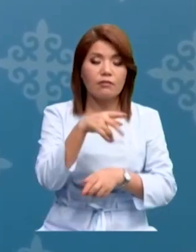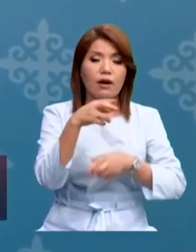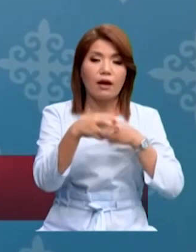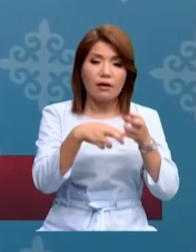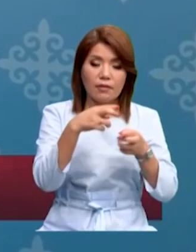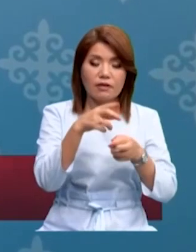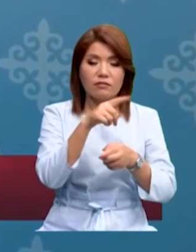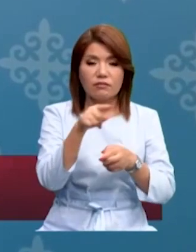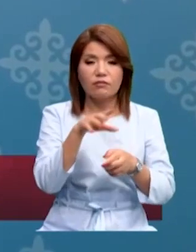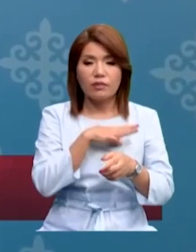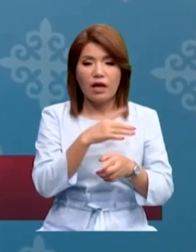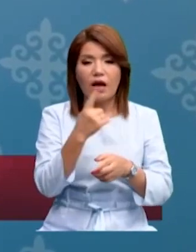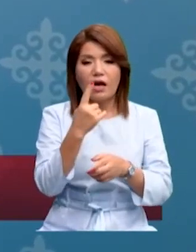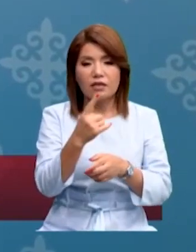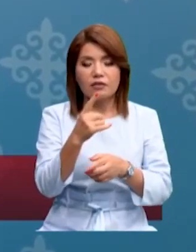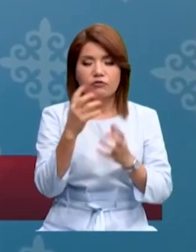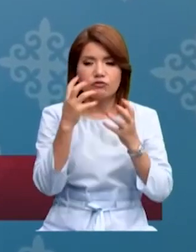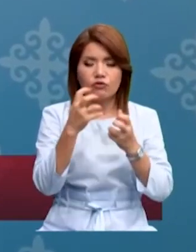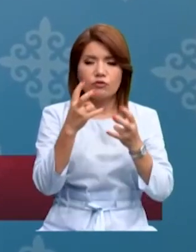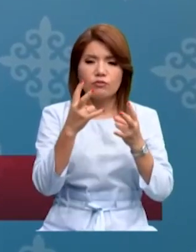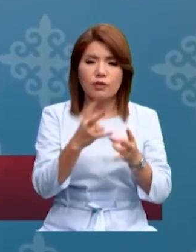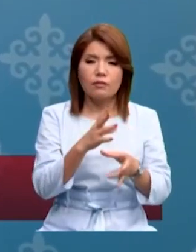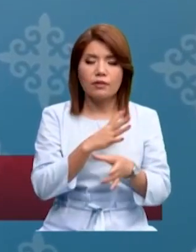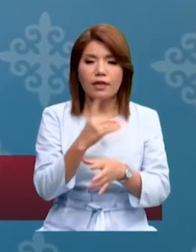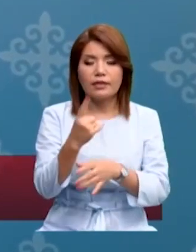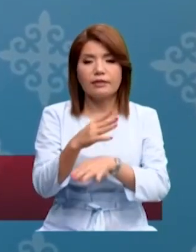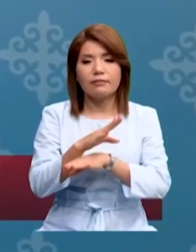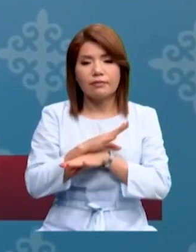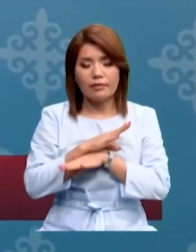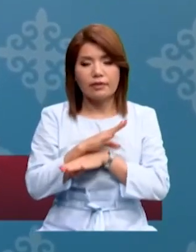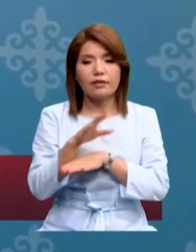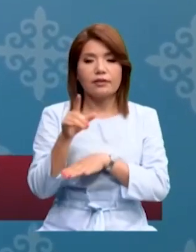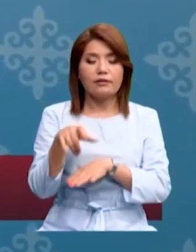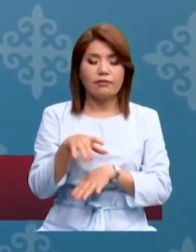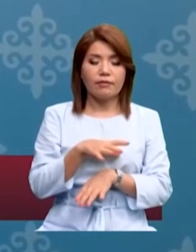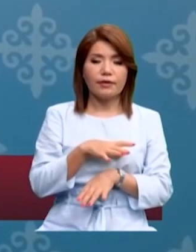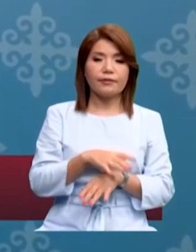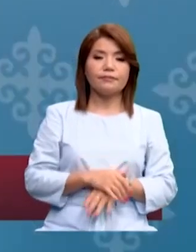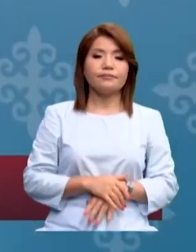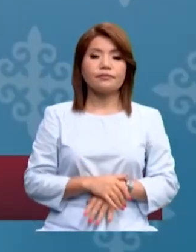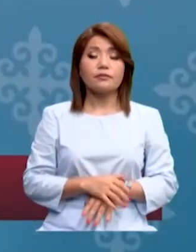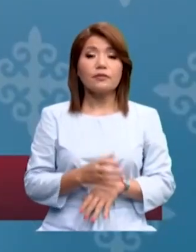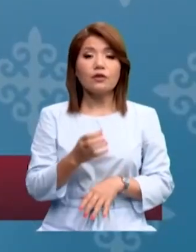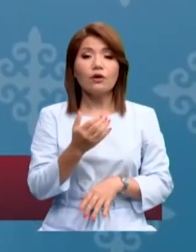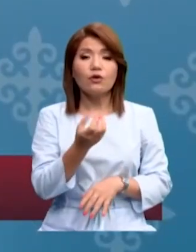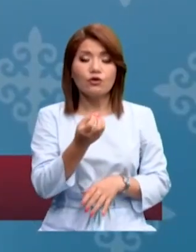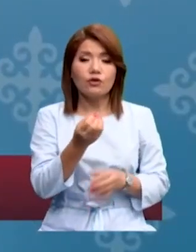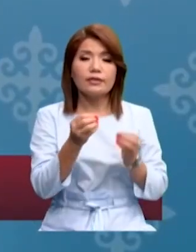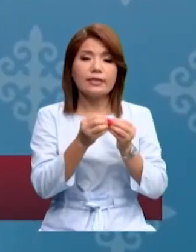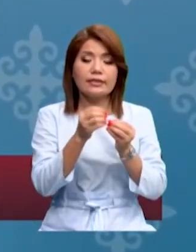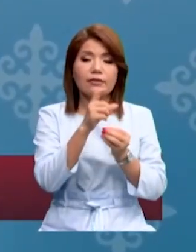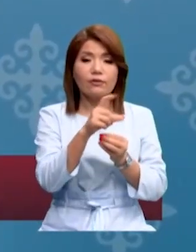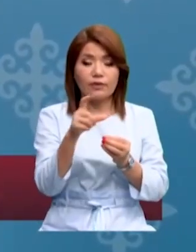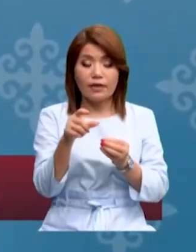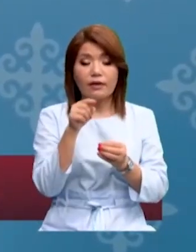К сожалению, от полученных серьезных травм один из наших соотечественников сегодня скончался. У остальных 10